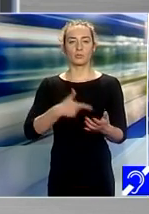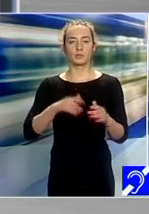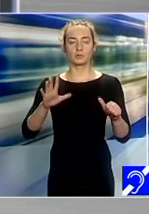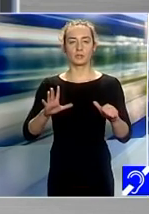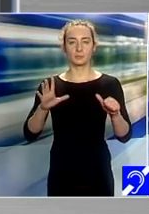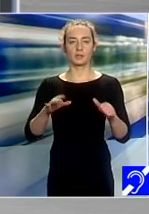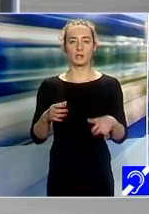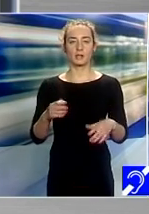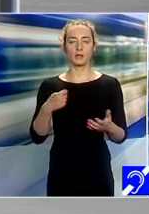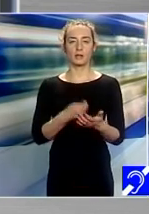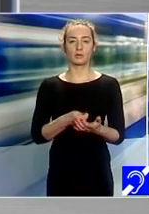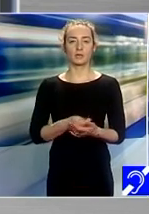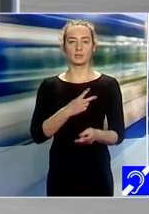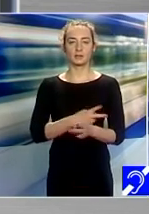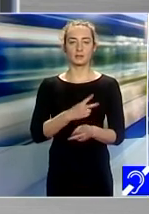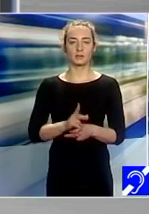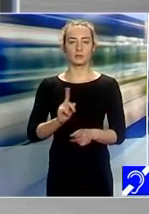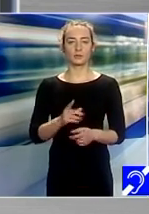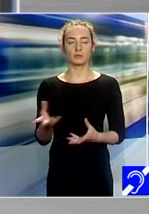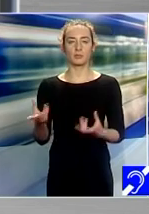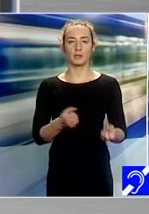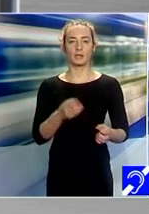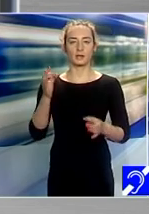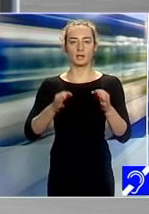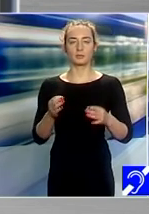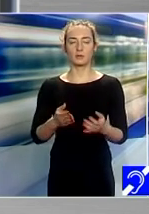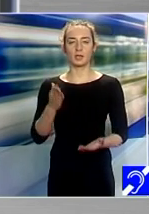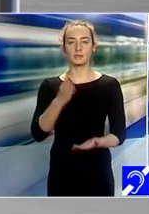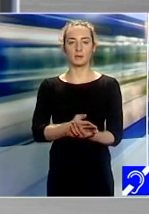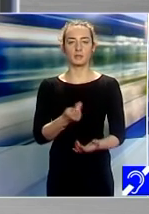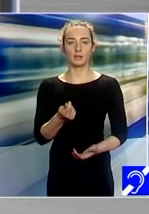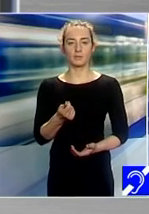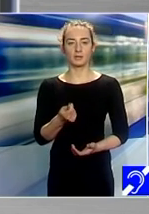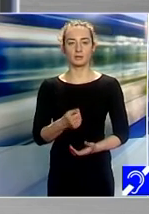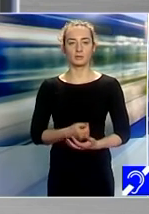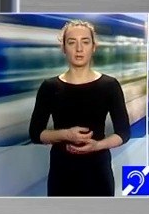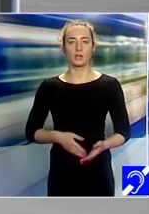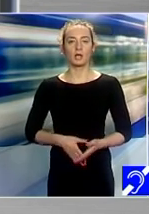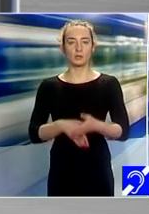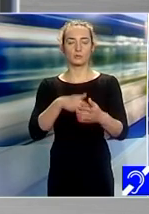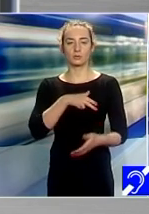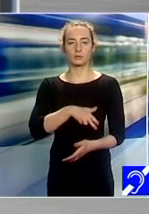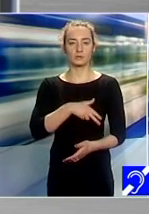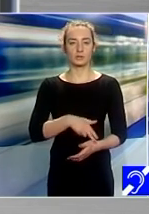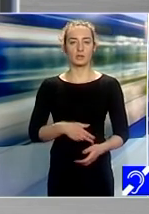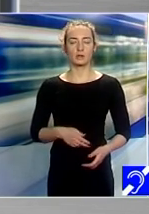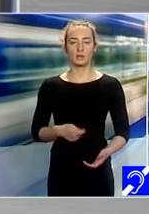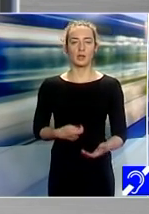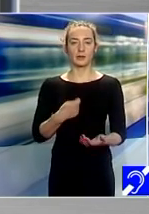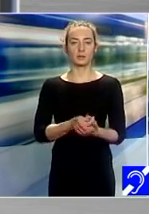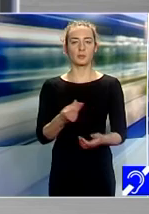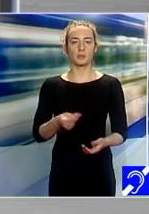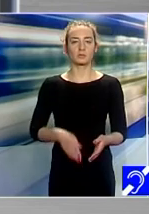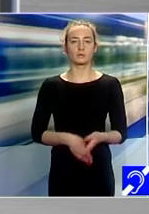2016, alocația de stat nu se mai ia în calcul la stabilirea venitului, de fapt ajutorului social, alocației pentru